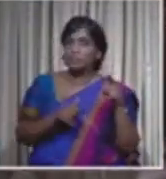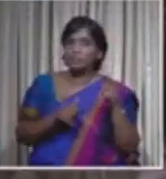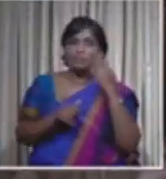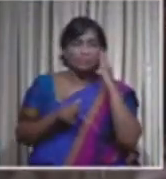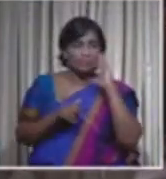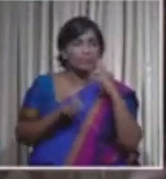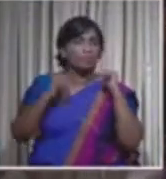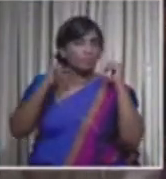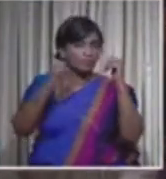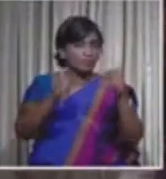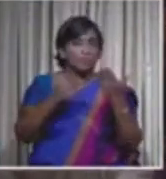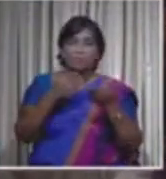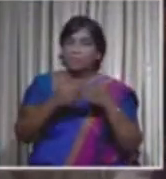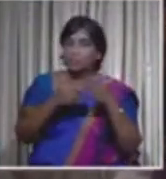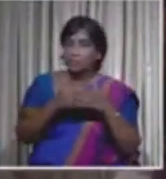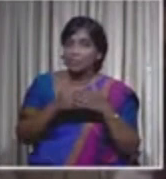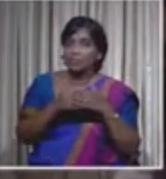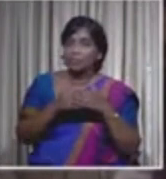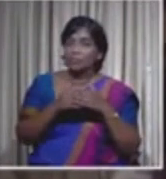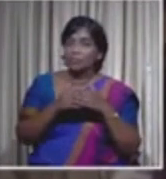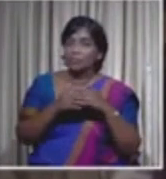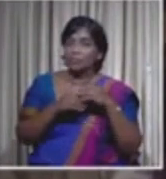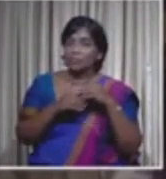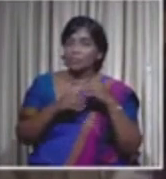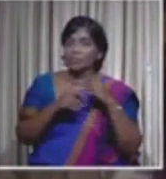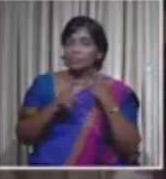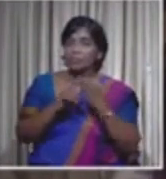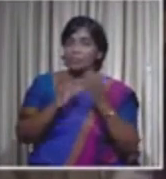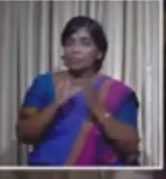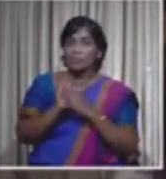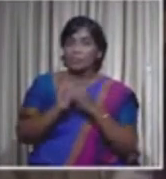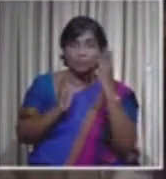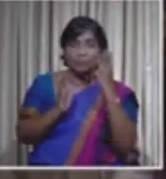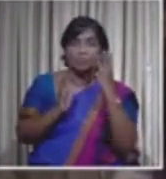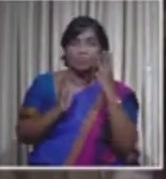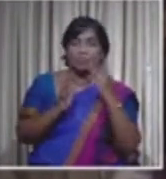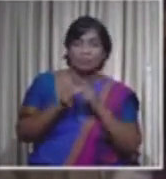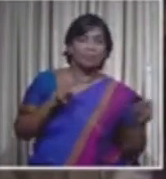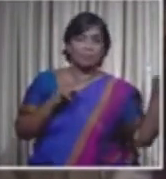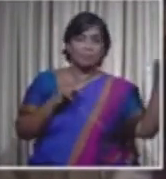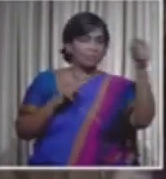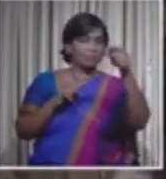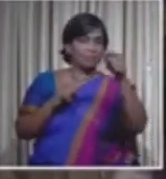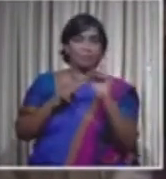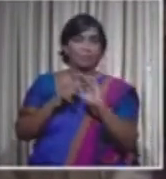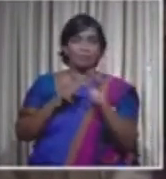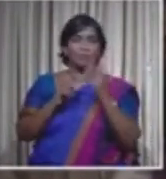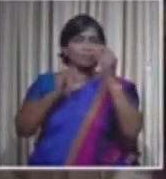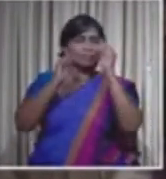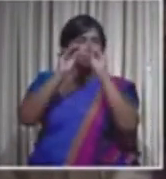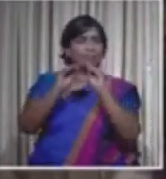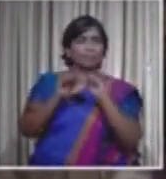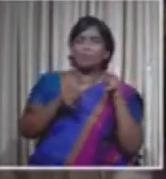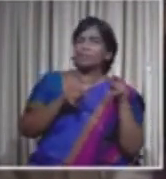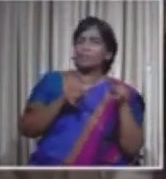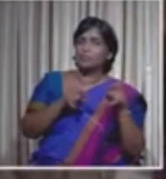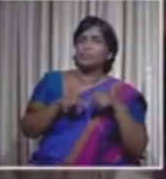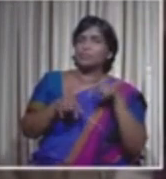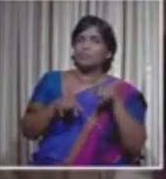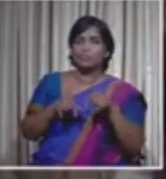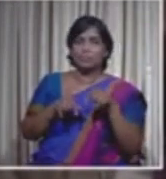සාමාන්‍ය පාලමක් ඉදිවෙද්දී අර මීටර් 3 කිලෝමීටර 3 කතර බයිපාස් එකක් දාන්නේ නැහැ. ඇයි ඇස්තමේන්තුවට මේ